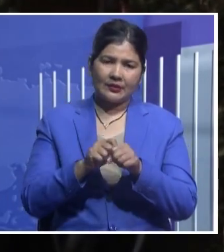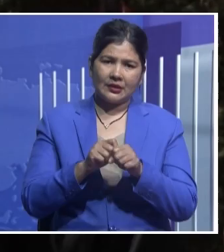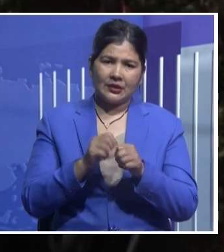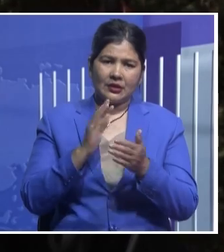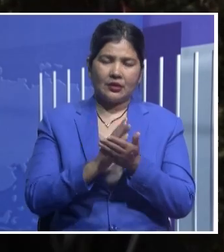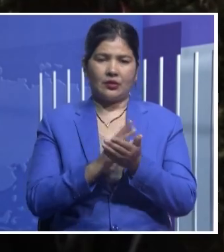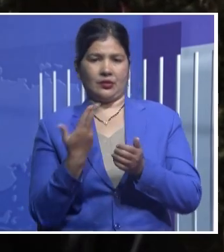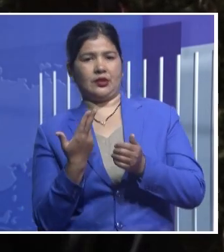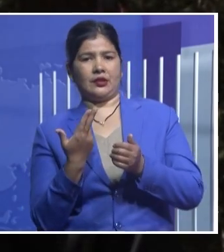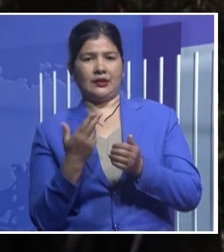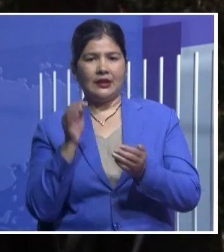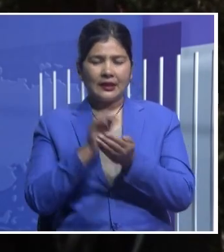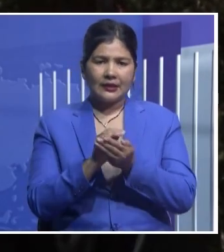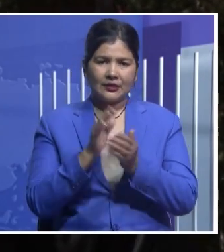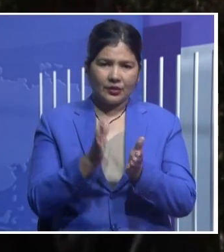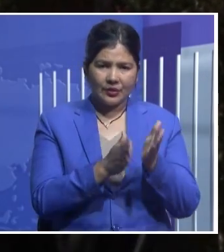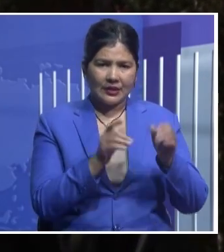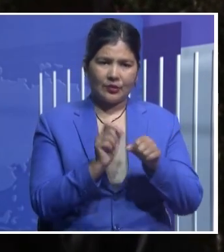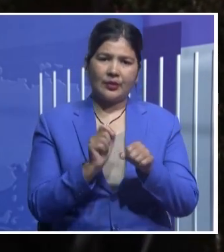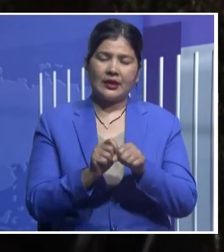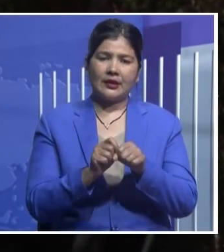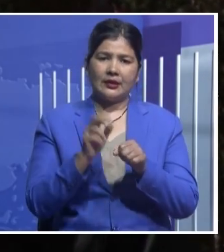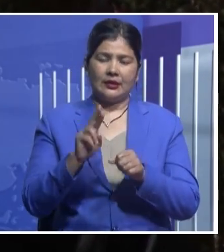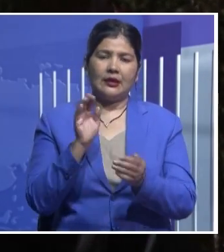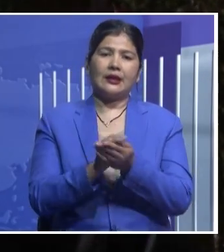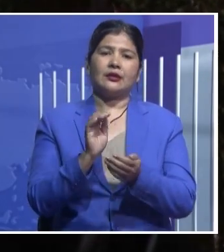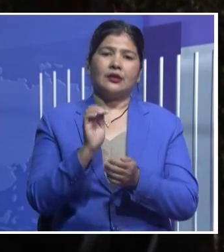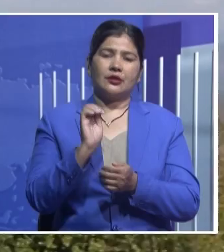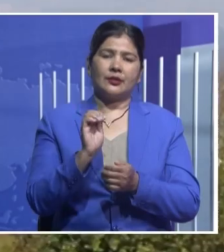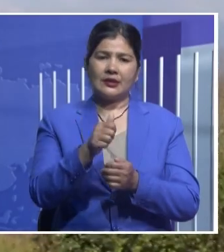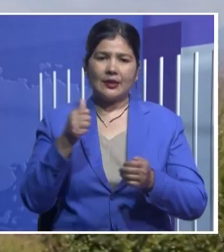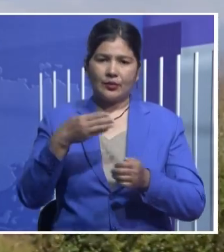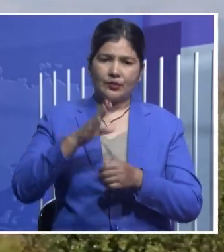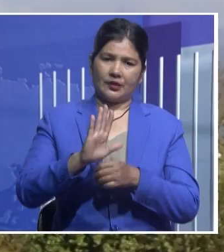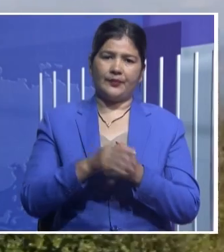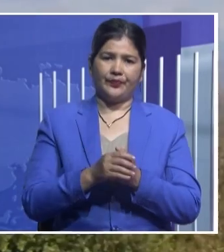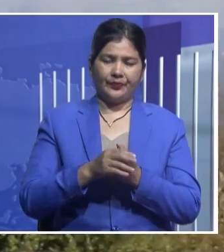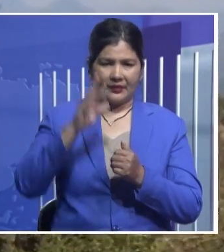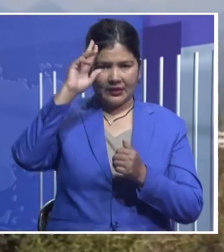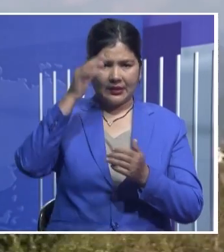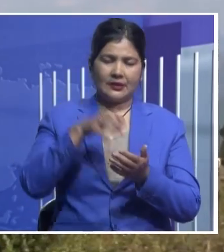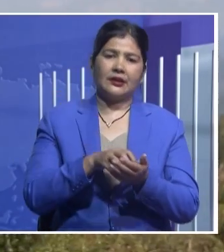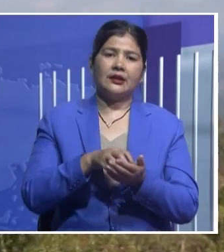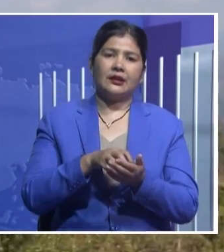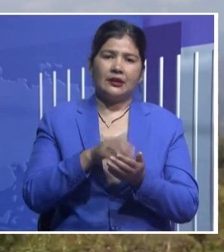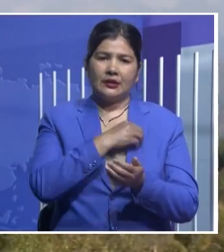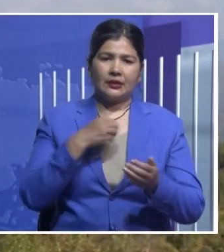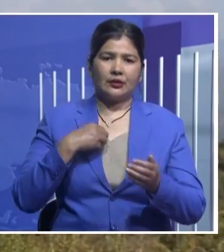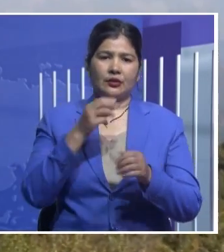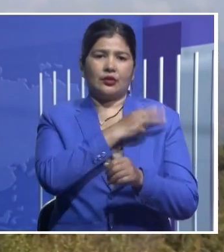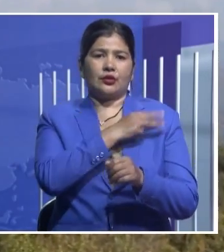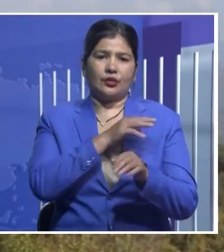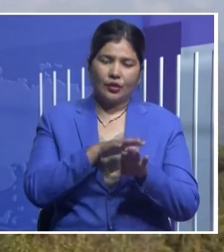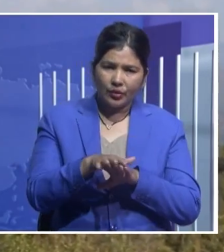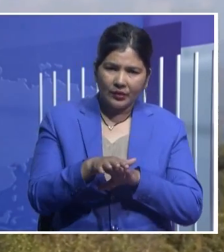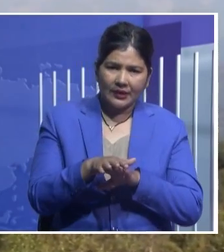टिकाउन सकिन्छ भन्ने खालका योजनाहरू बनाएर उहाँहरूलाई राख्न सकेपछि अझै राम्रो हुन्थ्यो होला। राज्यले अब डाक्टरहरूलाई अब त्यो